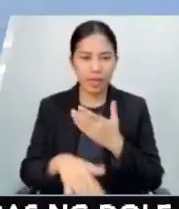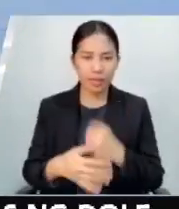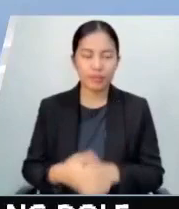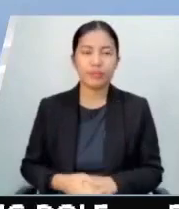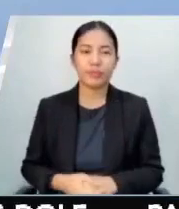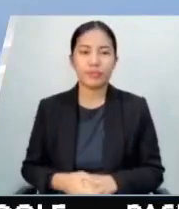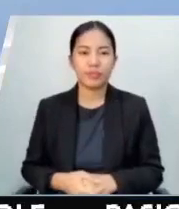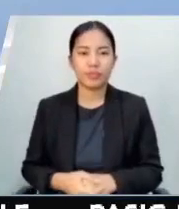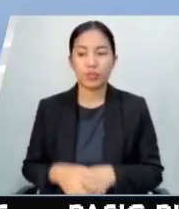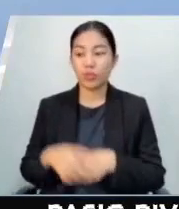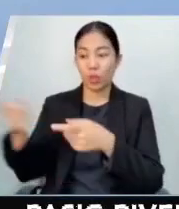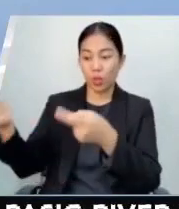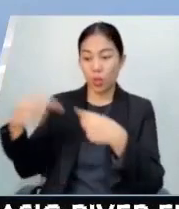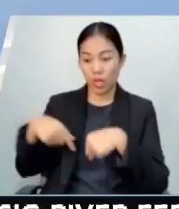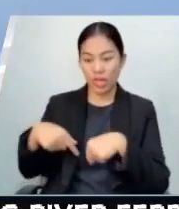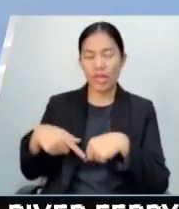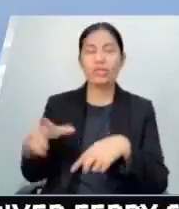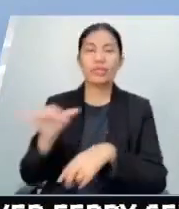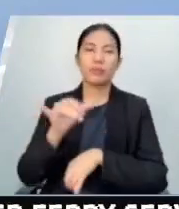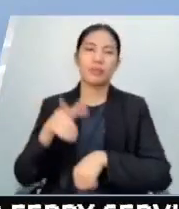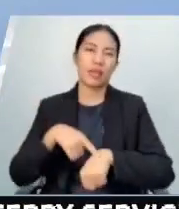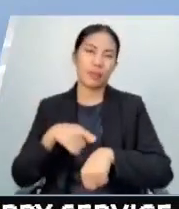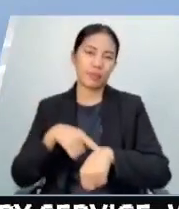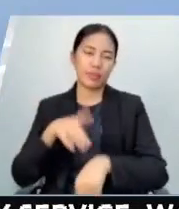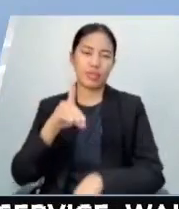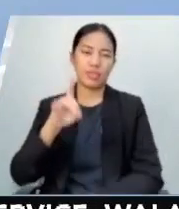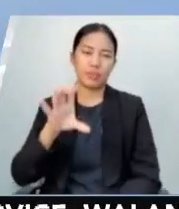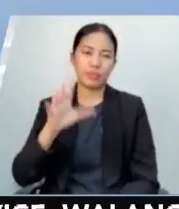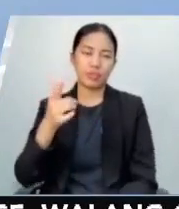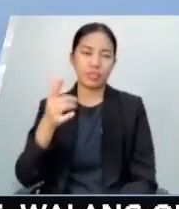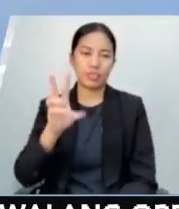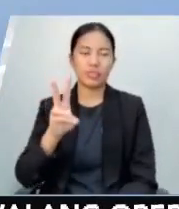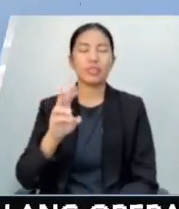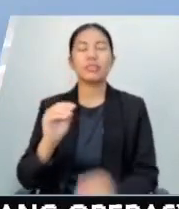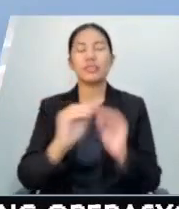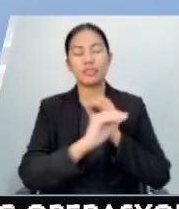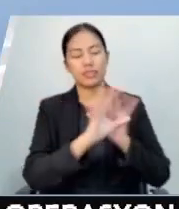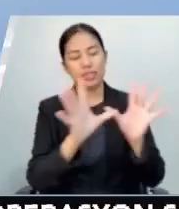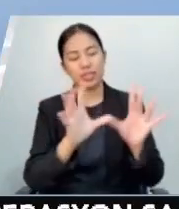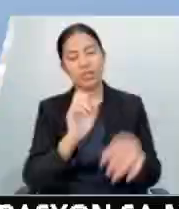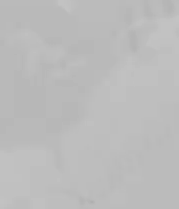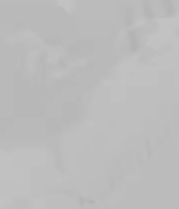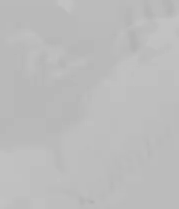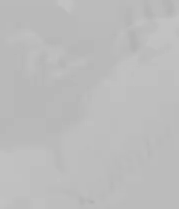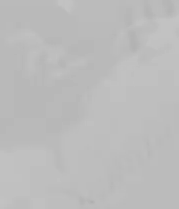yung magsasabay-sabay. Alright, mas malinaw na. Thank you very much, Joseph Morong.